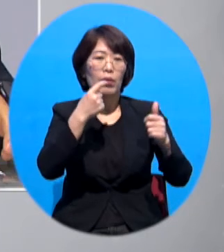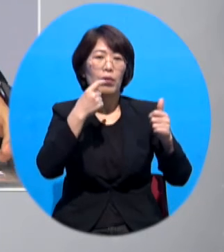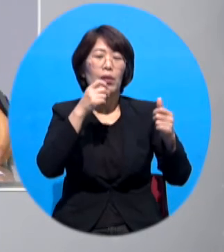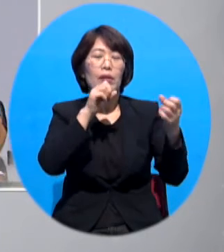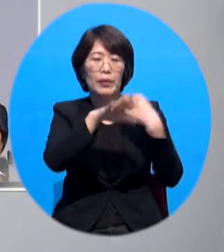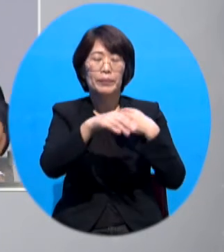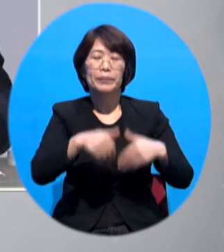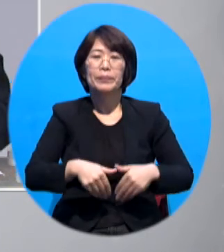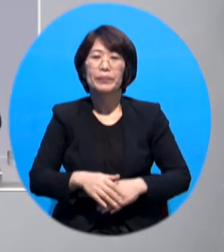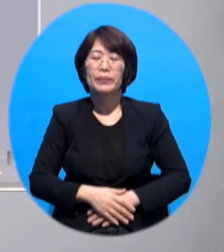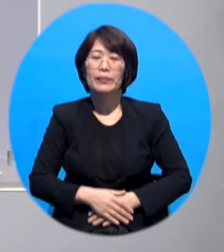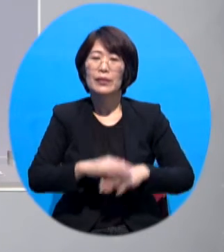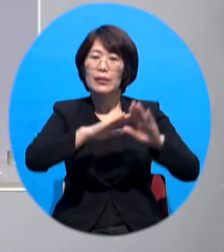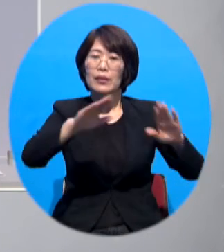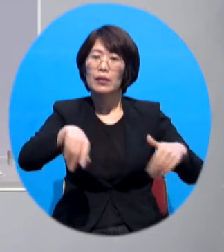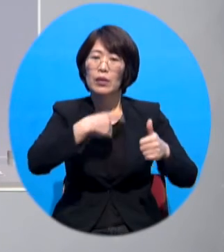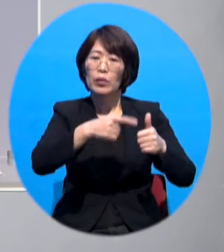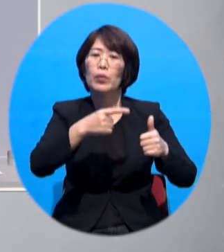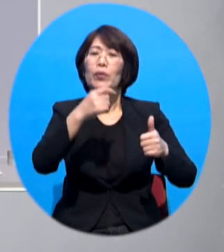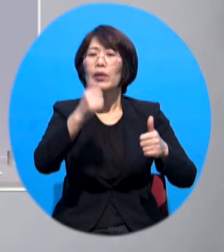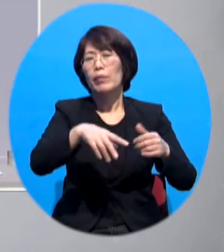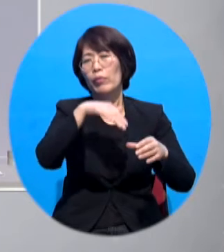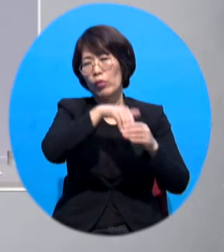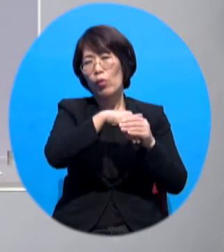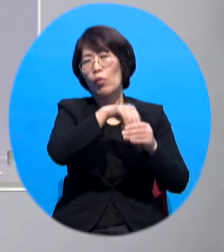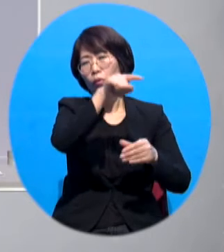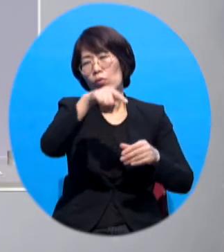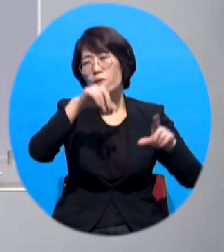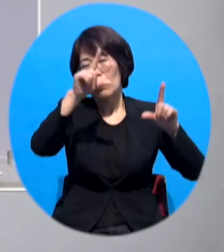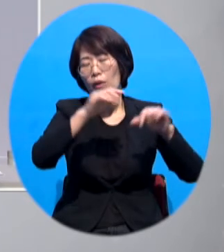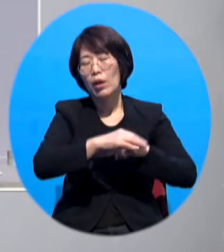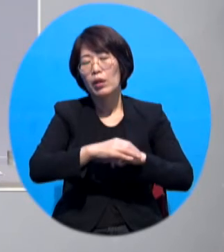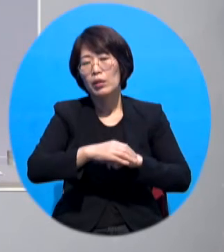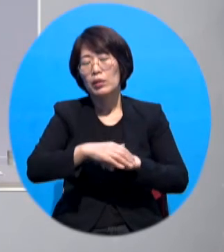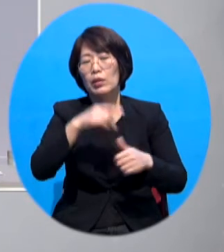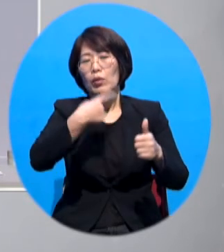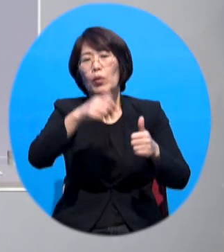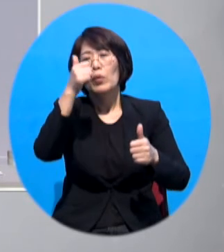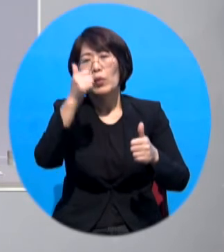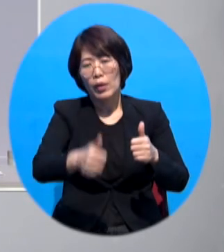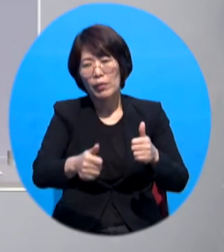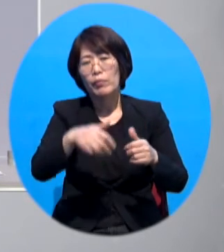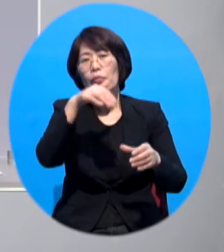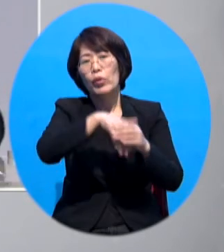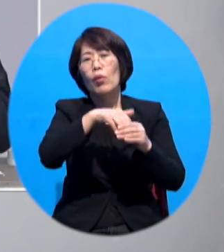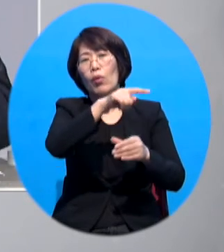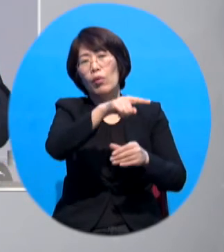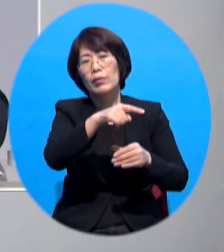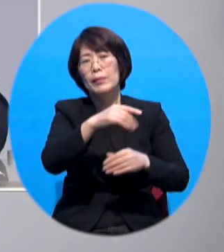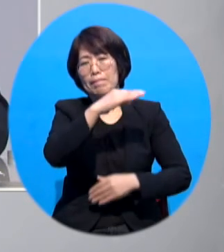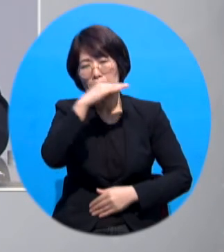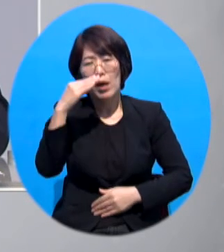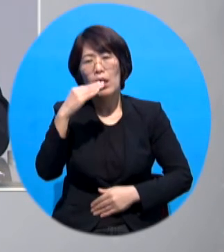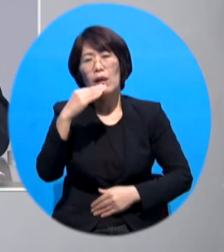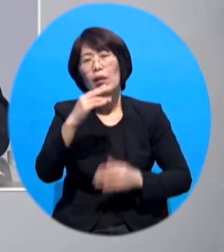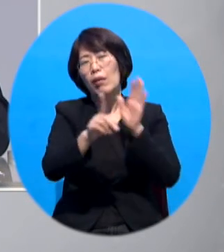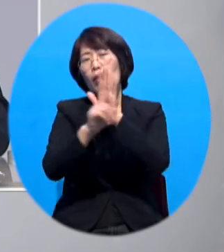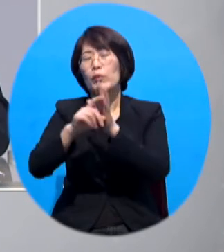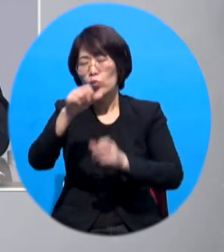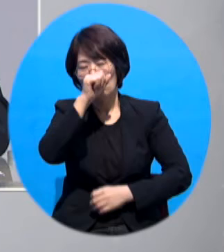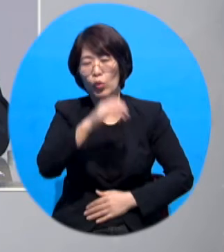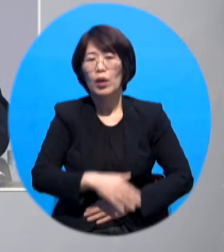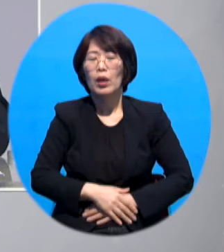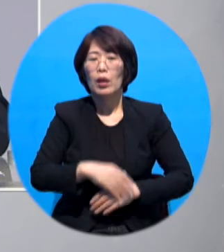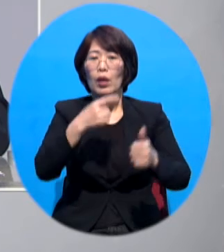드리겠습니다 저는 교육가 로서 거잖아요 교육감 선거는 교육감 선거 맞게 좀 점잖게 진행되었으면 좋겠습니다 교육에 대한 우리 사회의